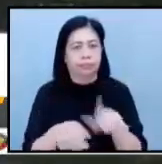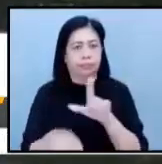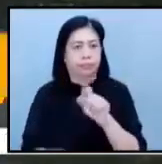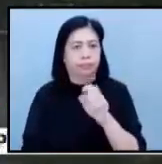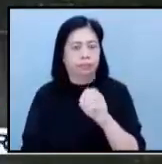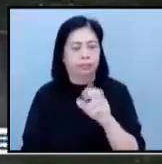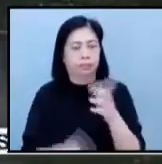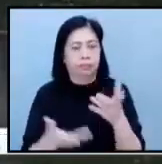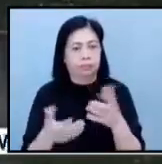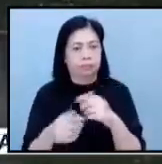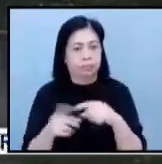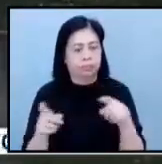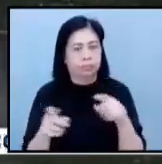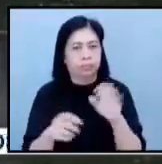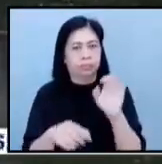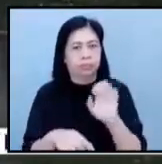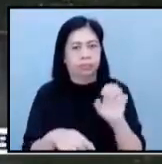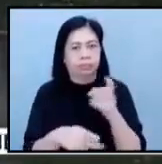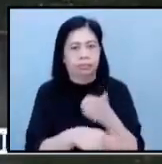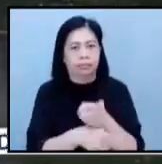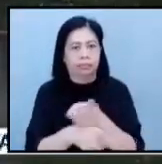at E-Patrol.